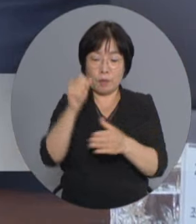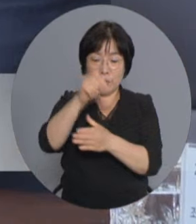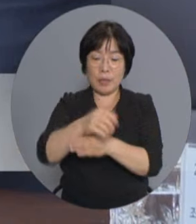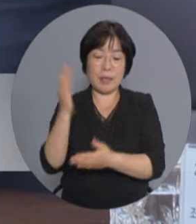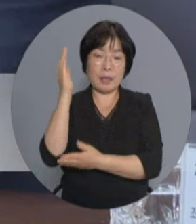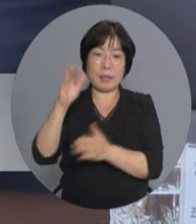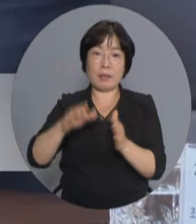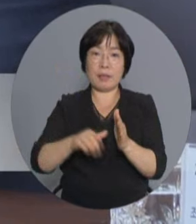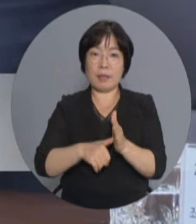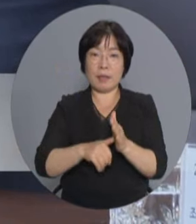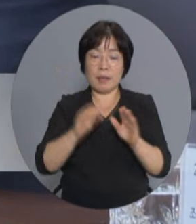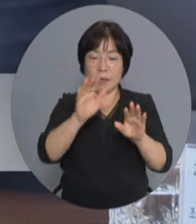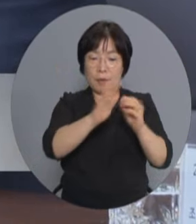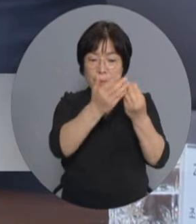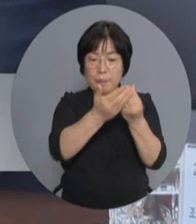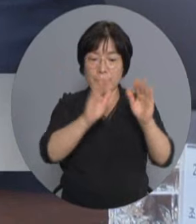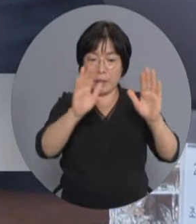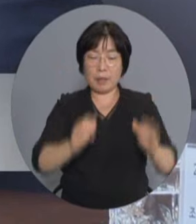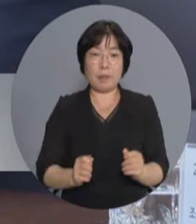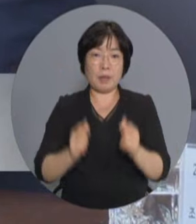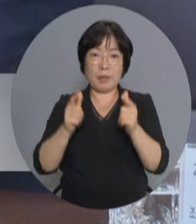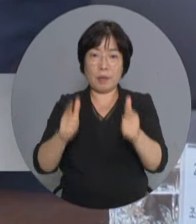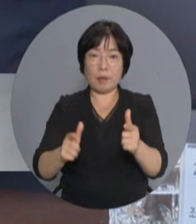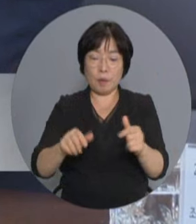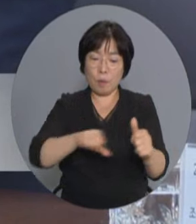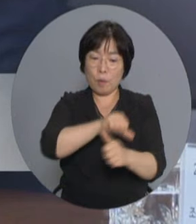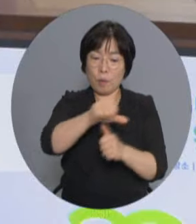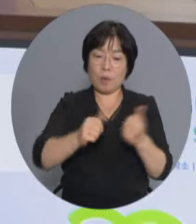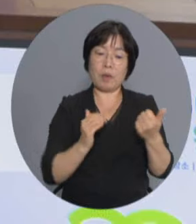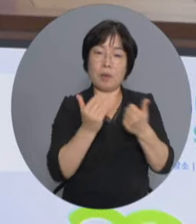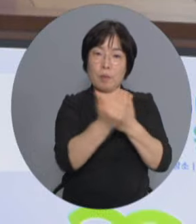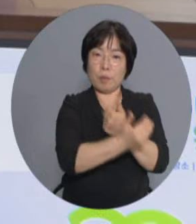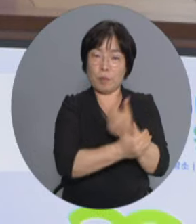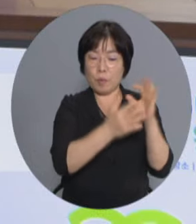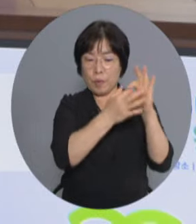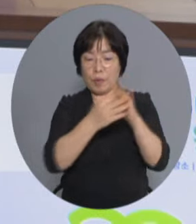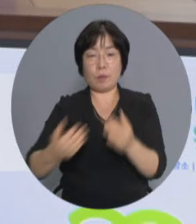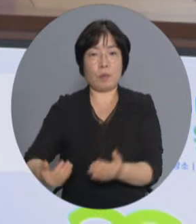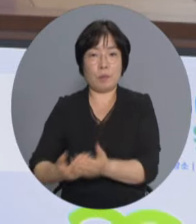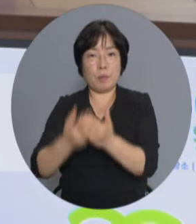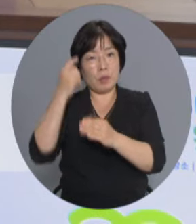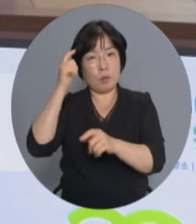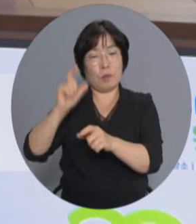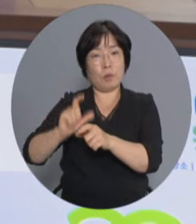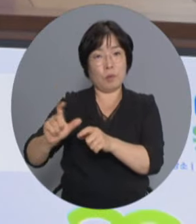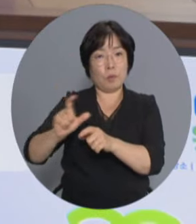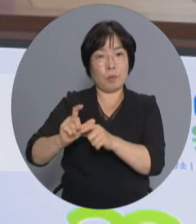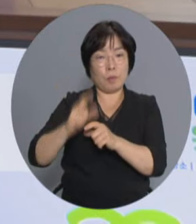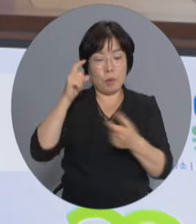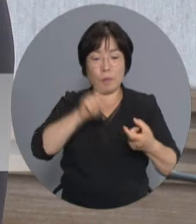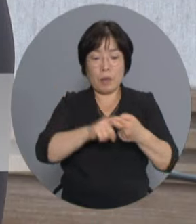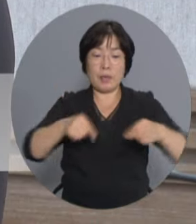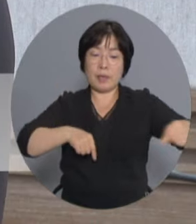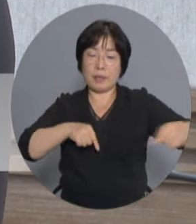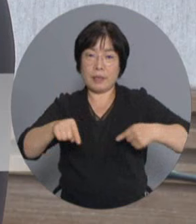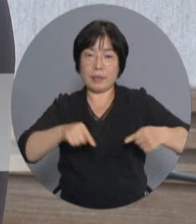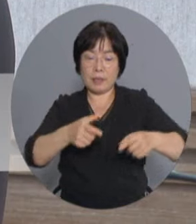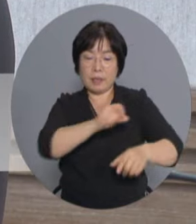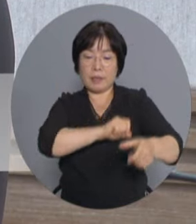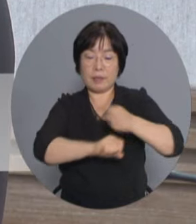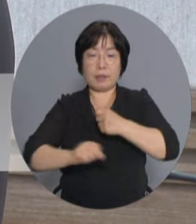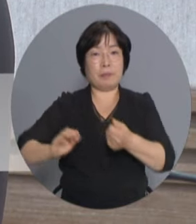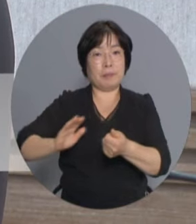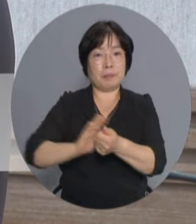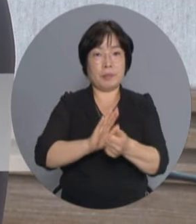인사말을 통해 섬박람회를 계기로 환경보전과 지속가능한 발전을 고민하고 관련 정책들을 적극